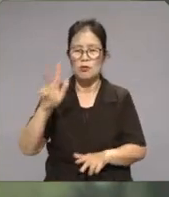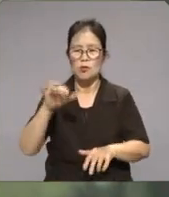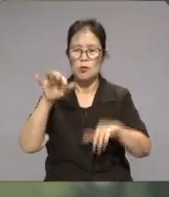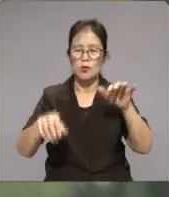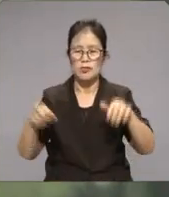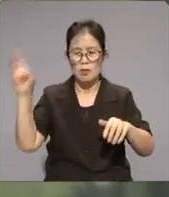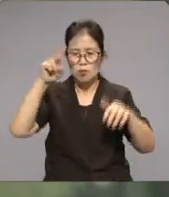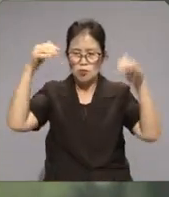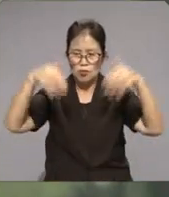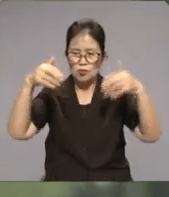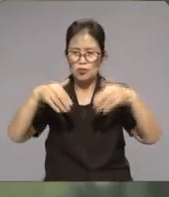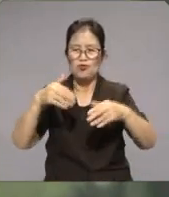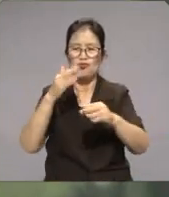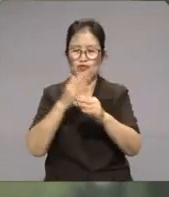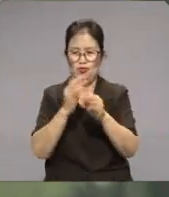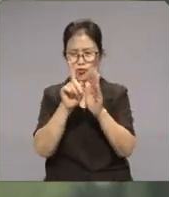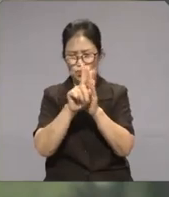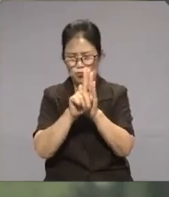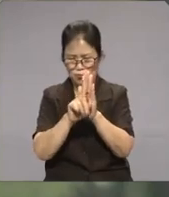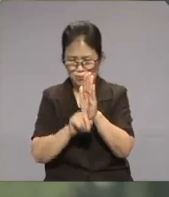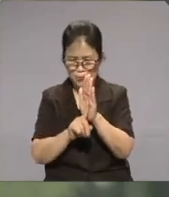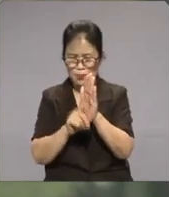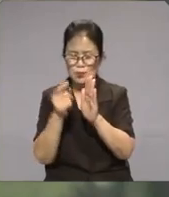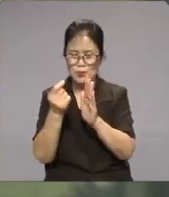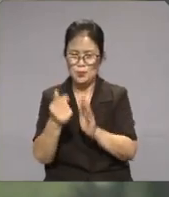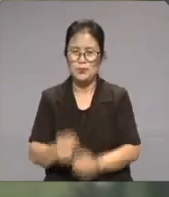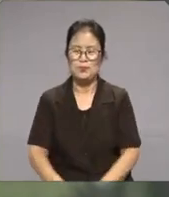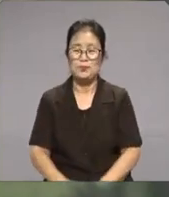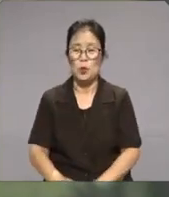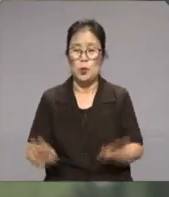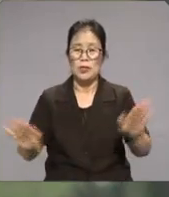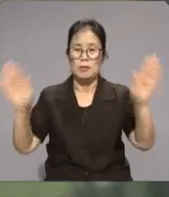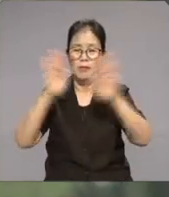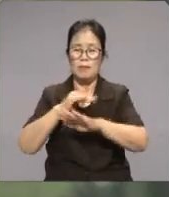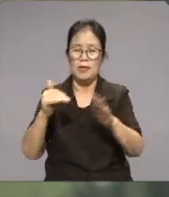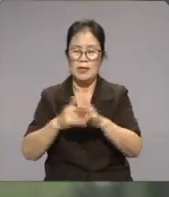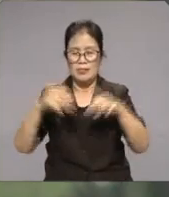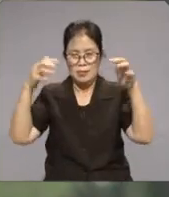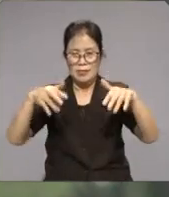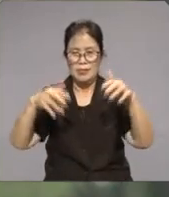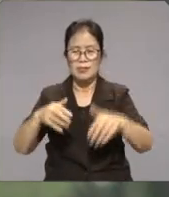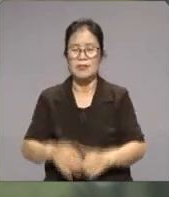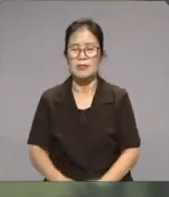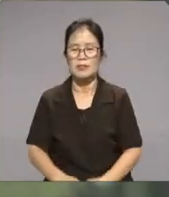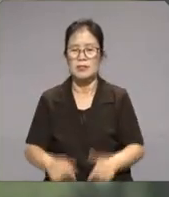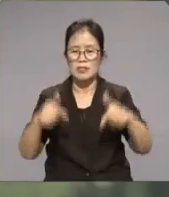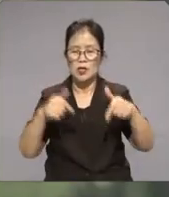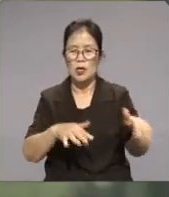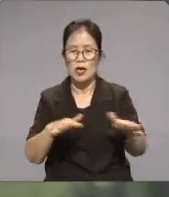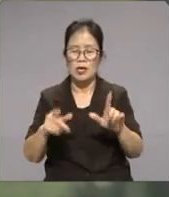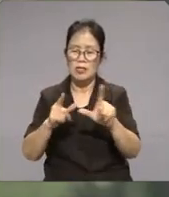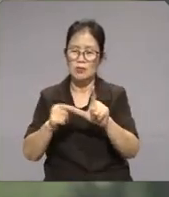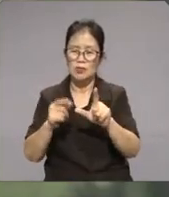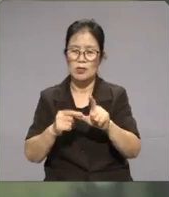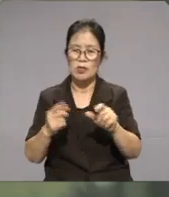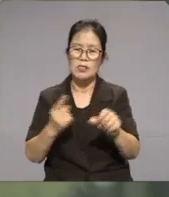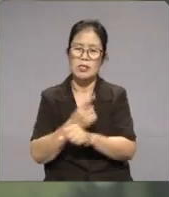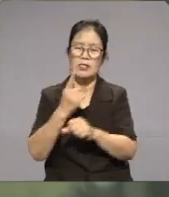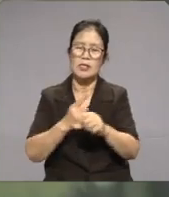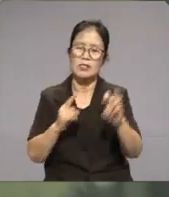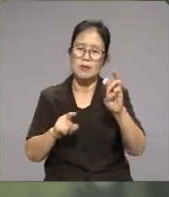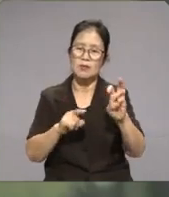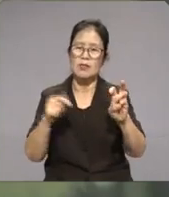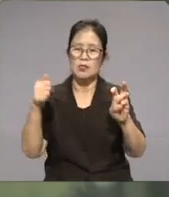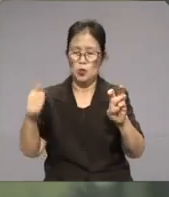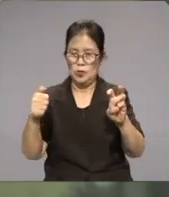소나기가 내리며 기온이 조금 떨어졌는데요 소나기는 오늘 밤까지 이어지겠습니다 서해안 등 일부 지역으로는 시간당 30에서